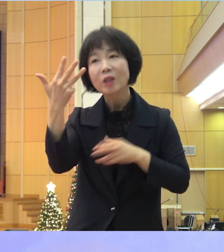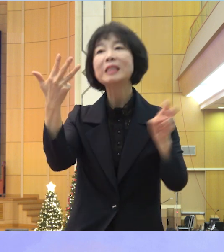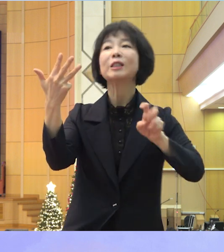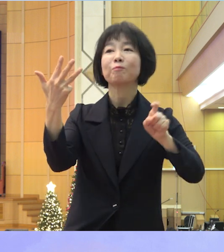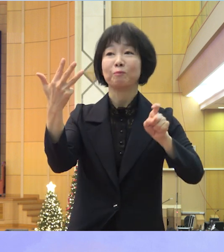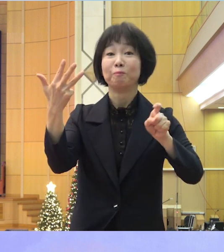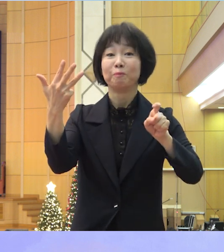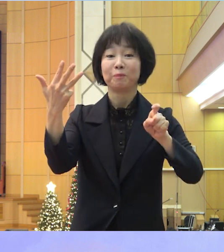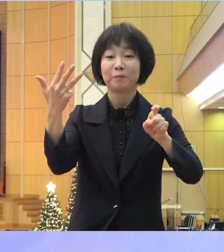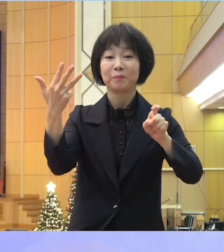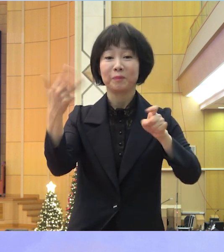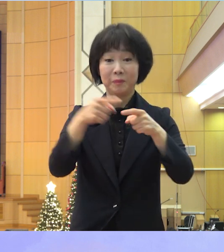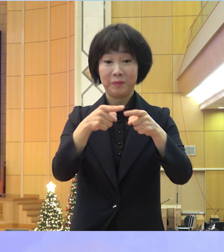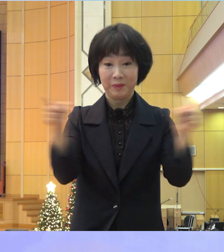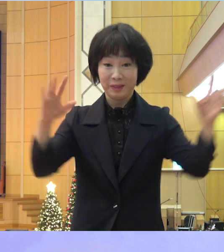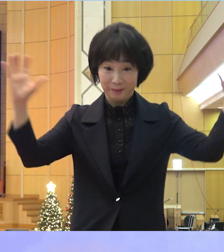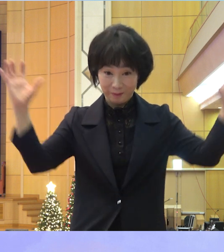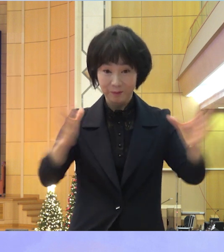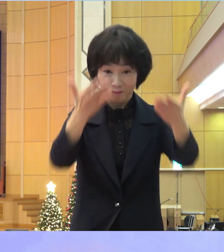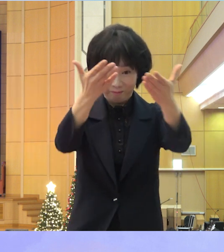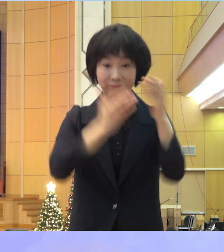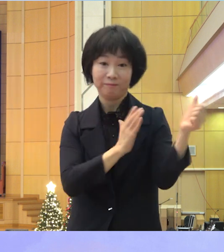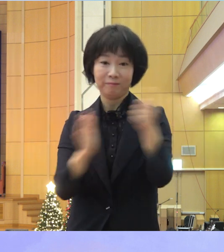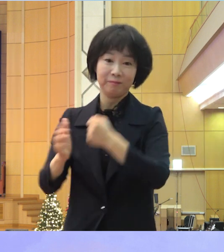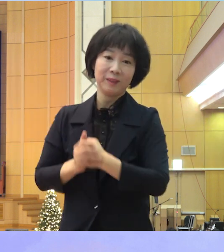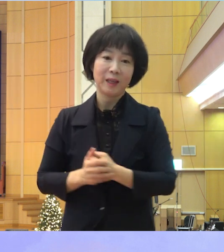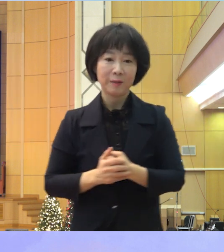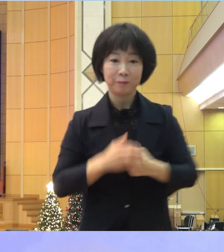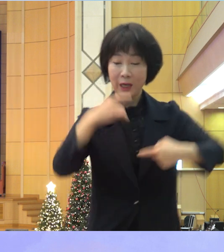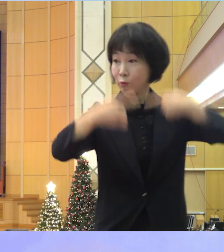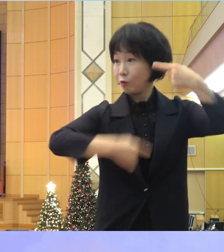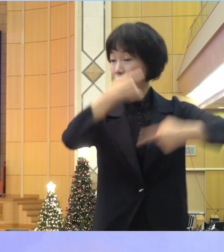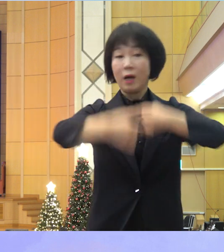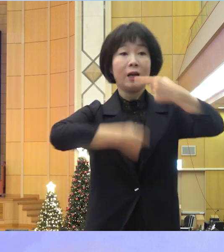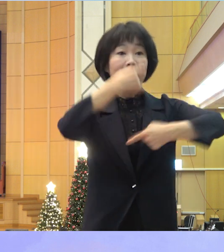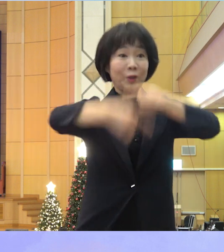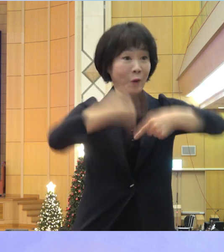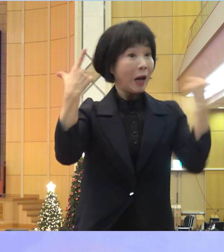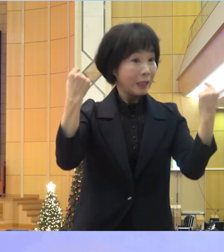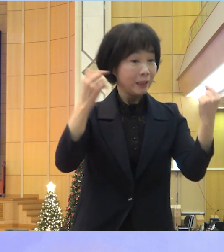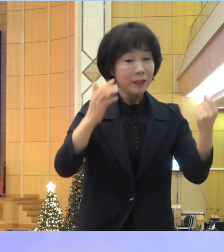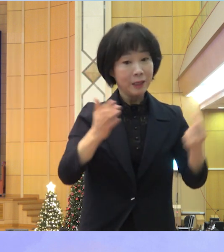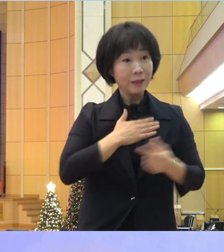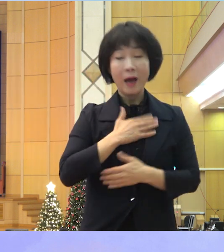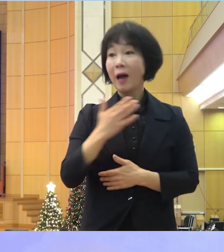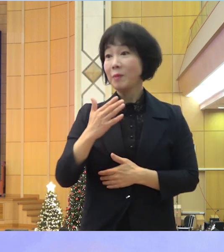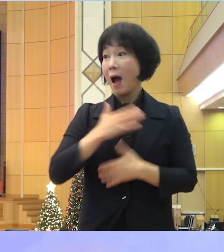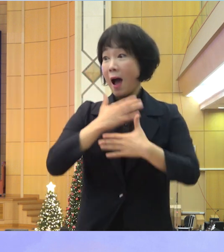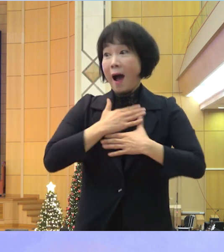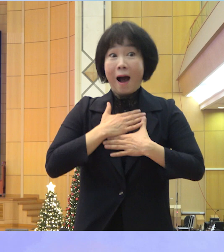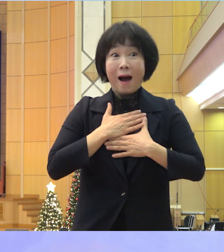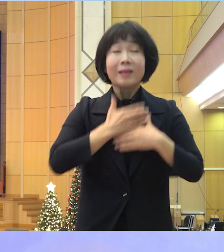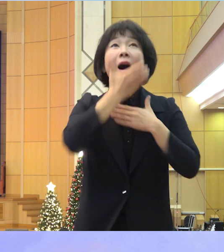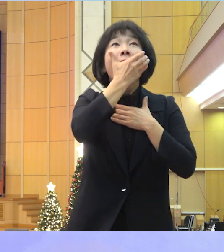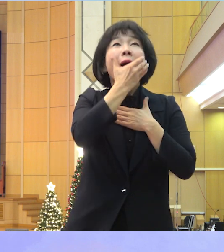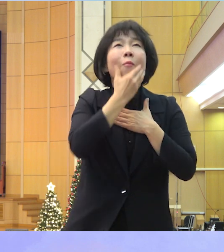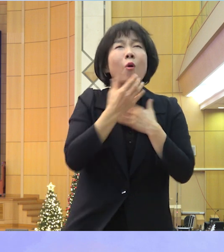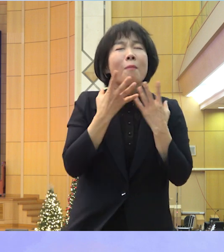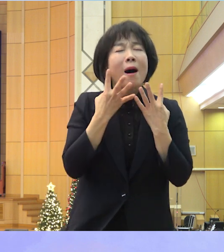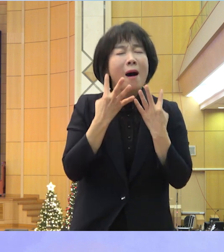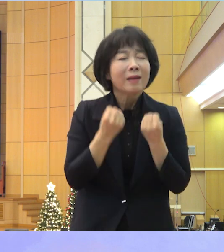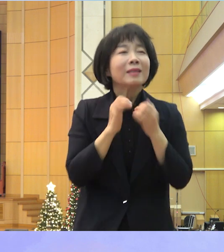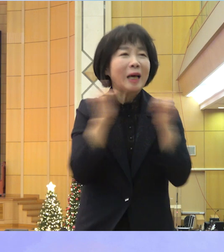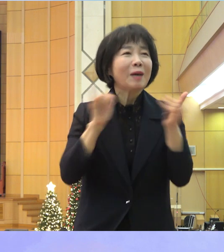8시 10분에 있습니다. 옆에 분들에게 인사할까요? 우리는 복 있는 사람입니다.